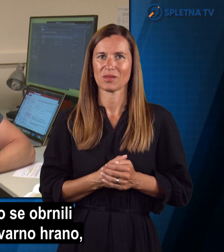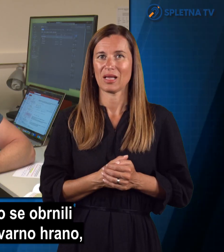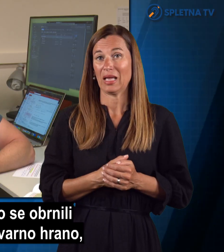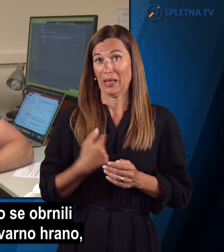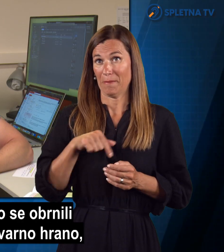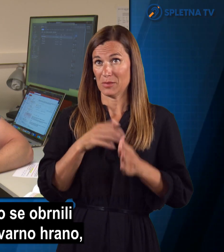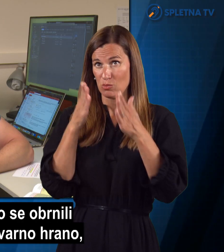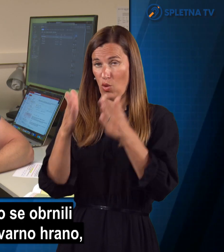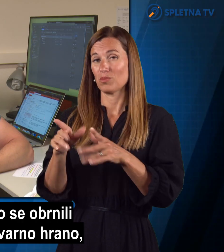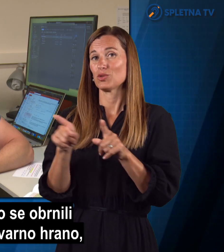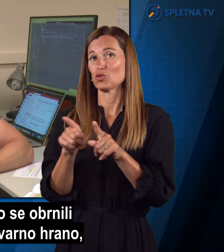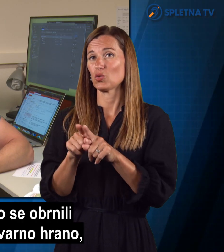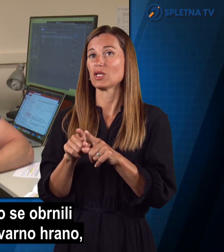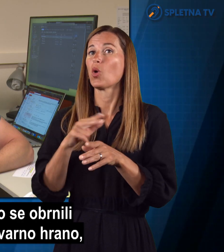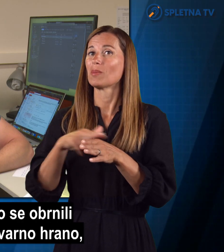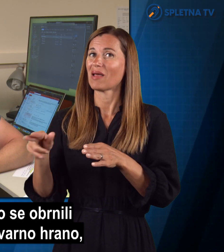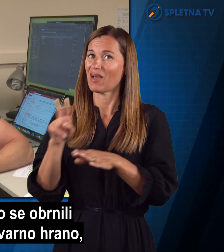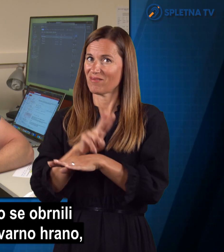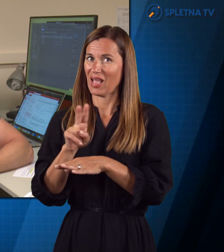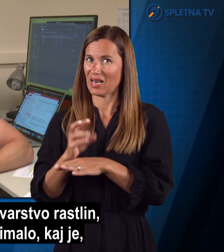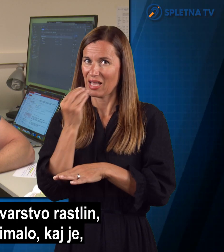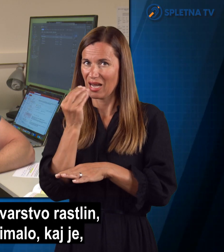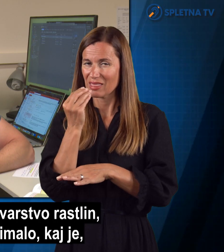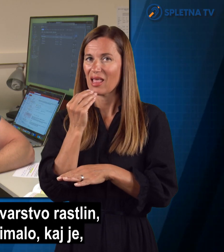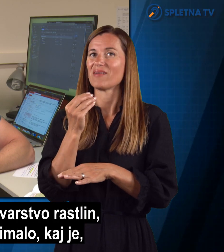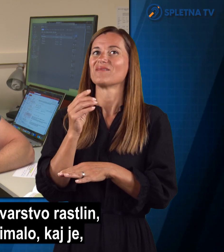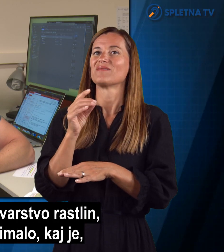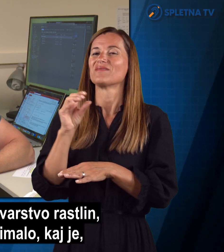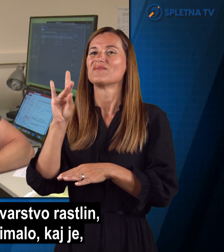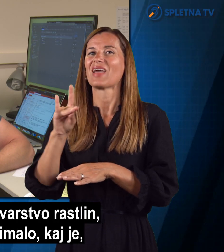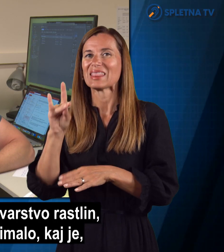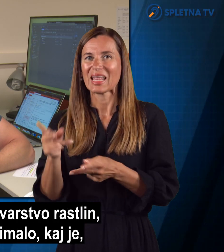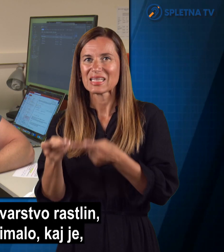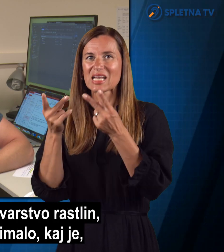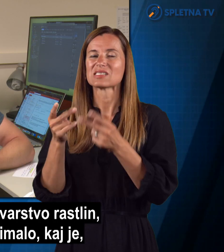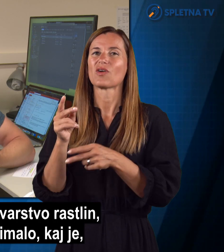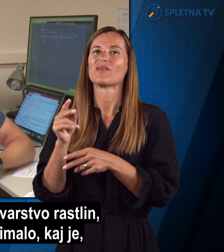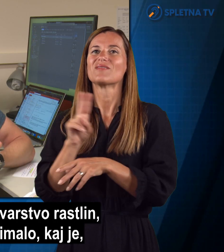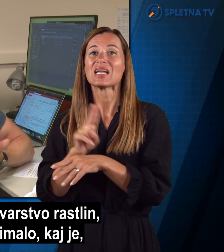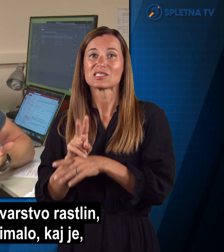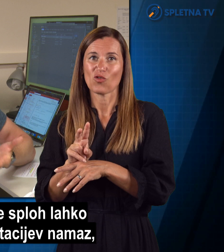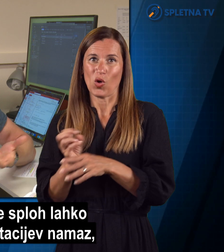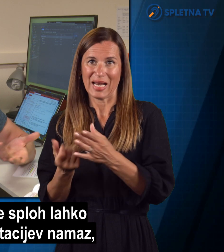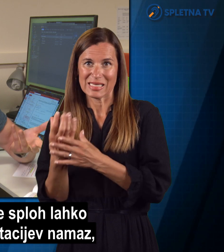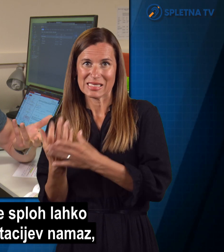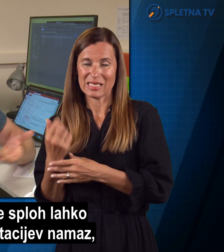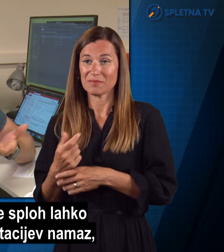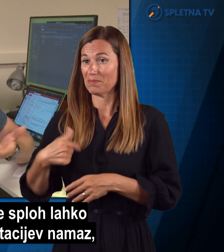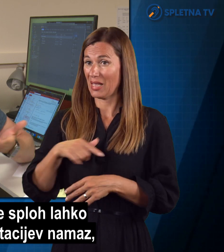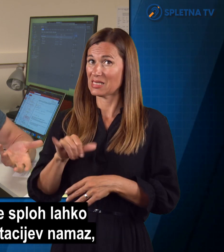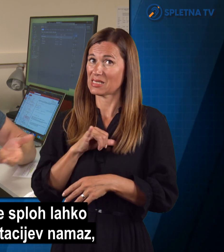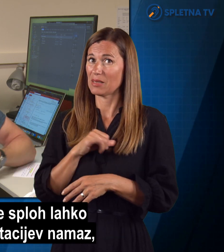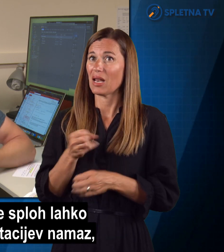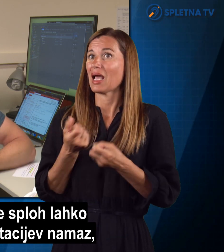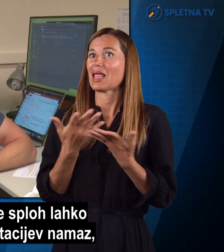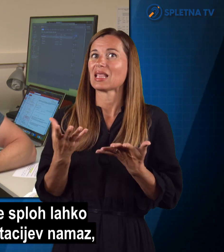V bistvu smo se obrnili tudi na upravo za varno hrano, veterinarstvo in varstvo rastlin, ker nas je v bistvu zanimalo, kaj sploh je zdaj,